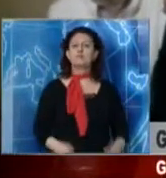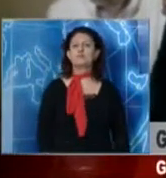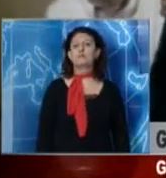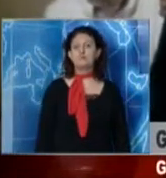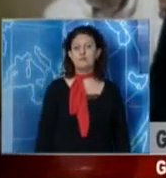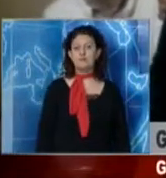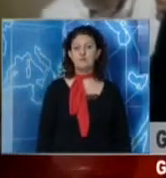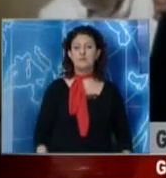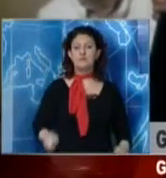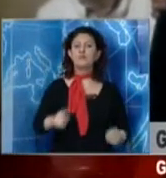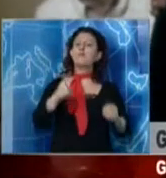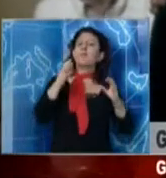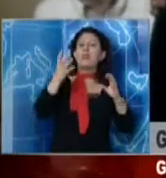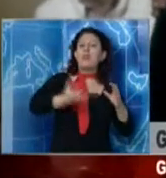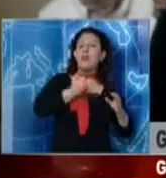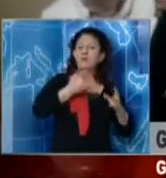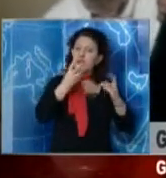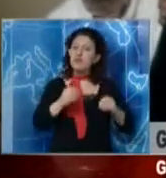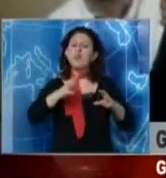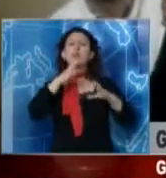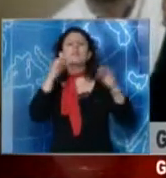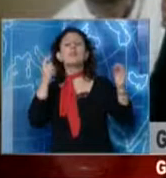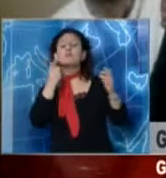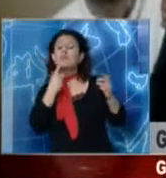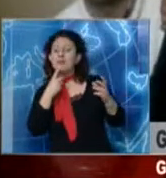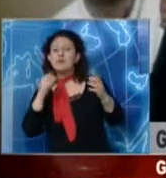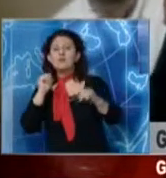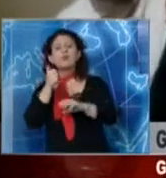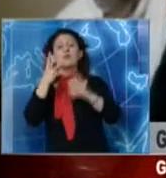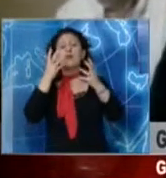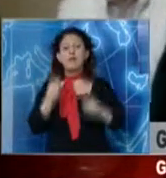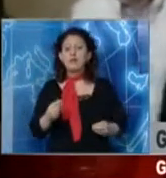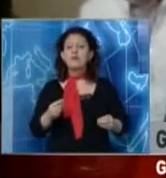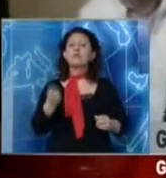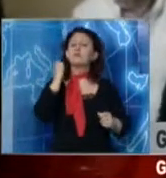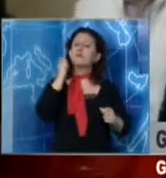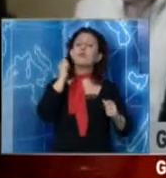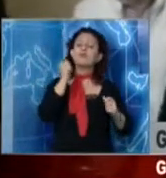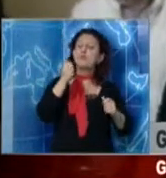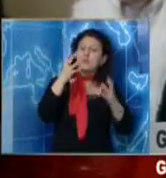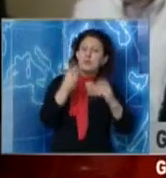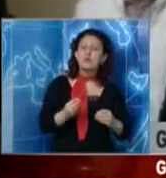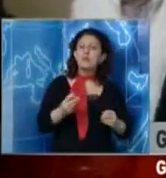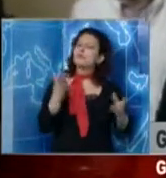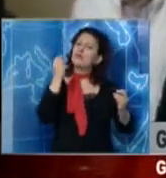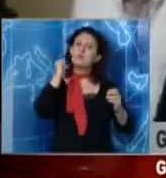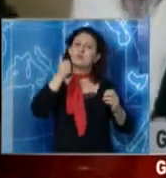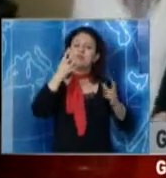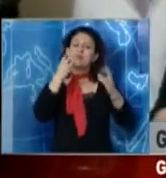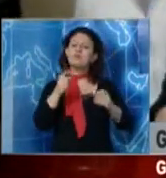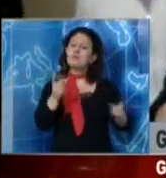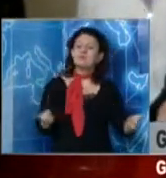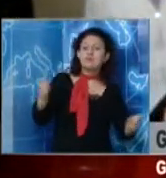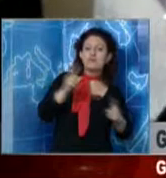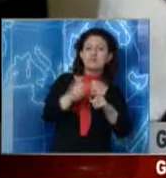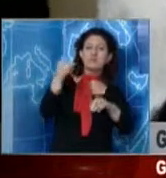Acı günlerimiz oldu, tatlı günlerimiz oldu, zor günlerimiz oldu. Yani çok günlerimiz oldu ve bugüne